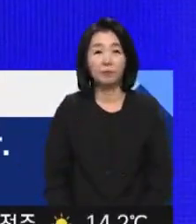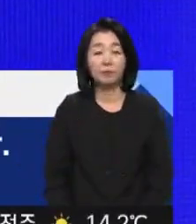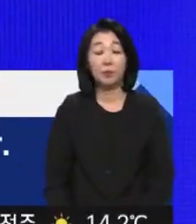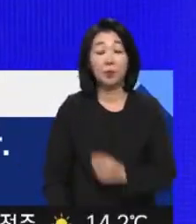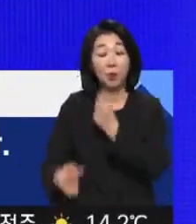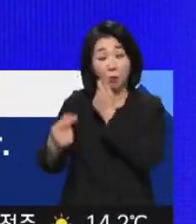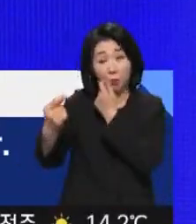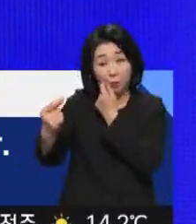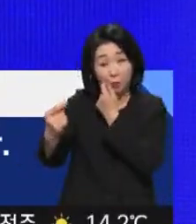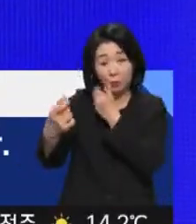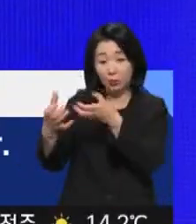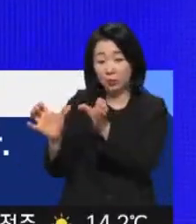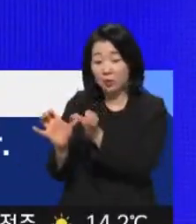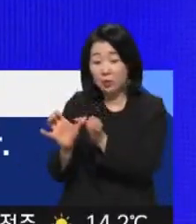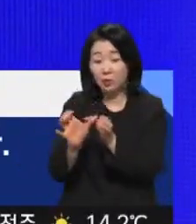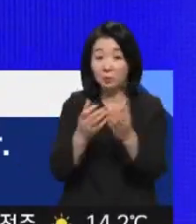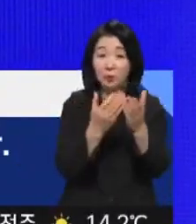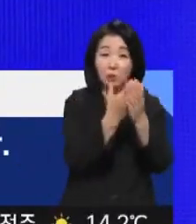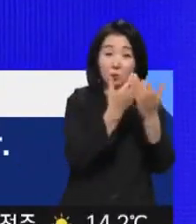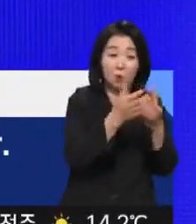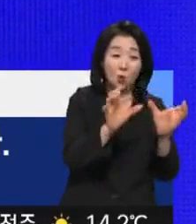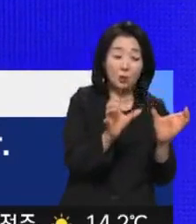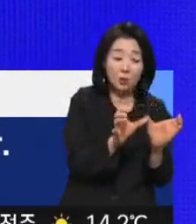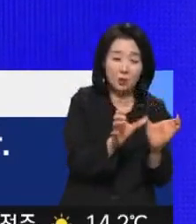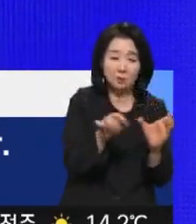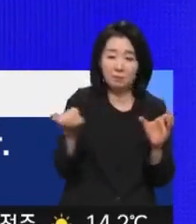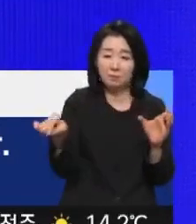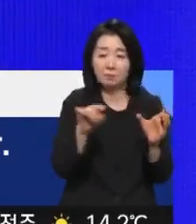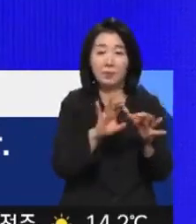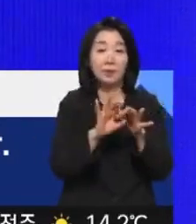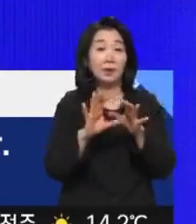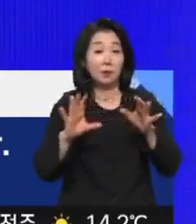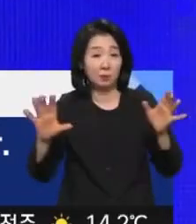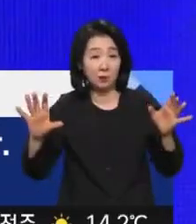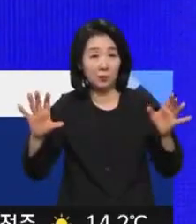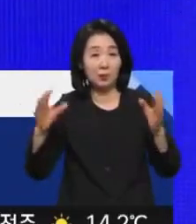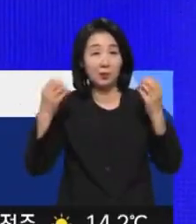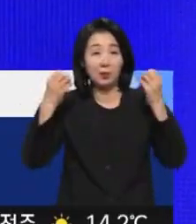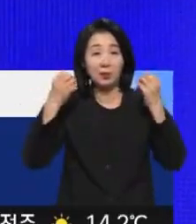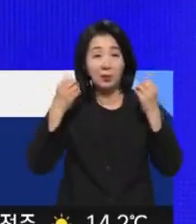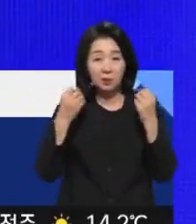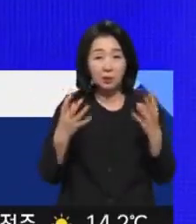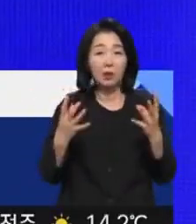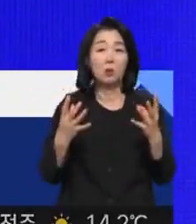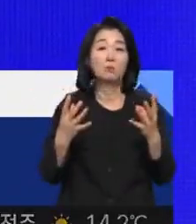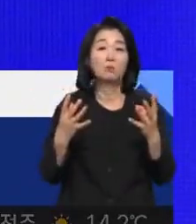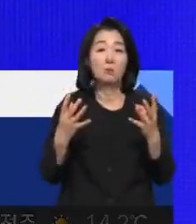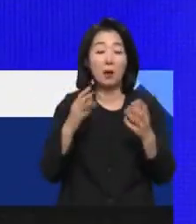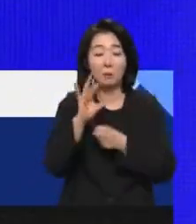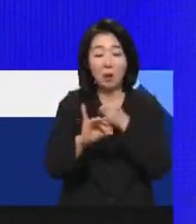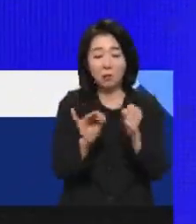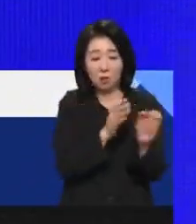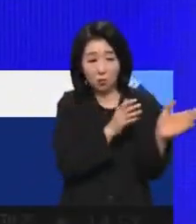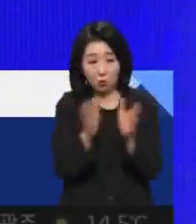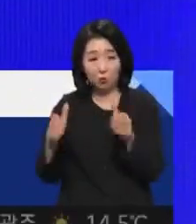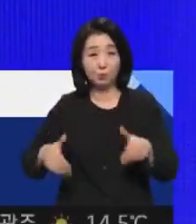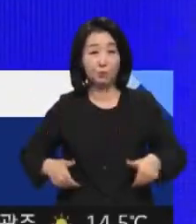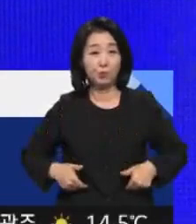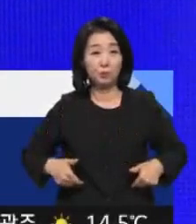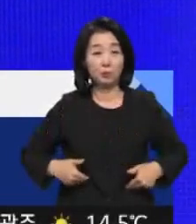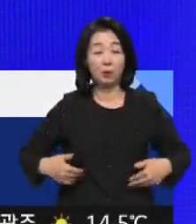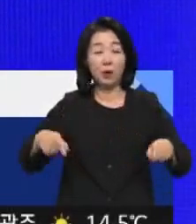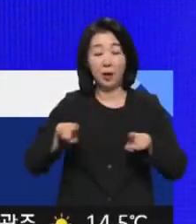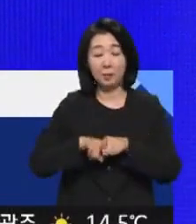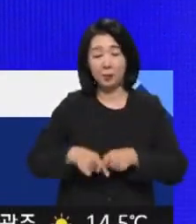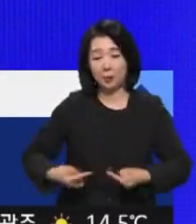진보 또는 정파의 시각을 넘어서 새로운 100년의 준비에 다 함께